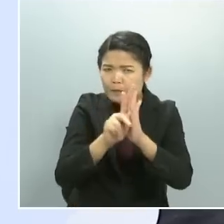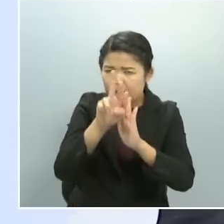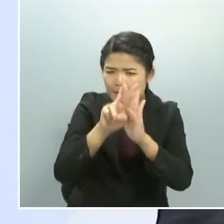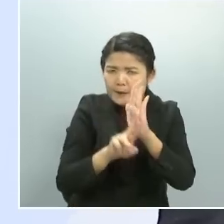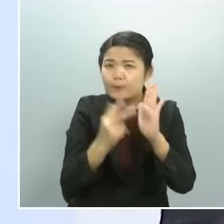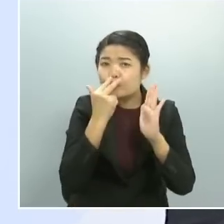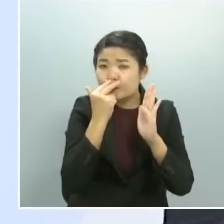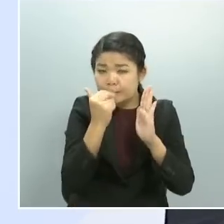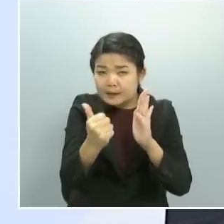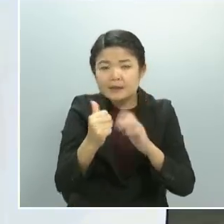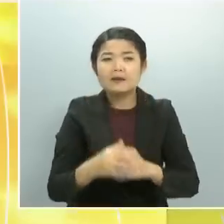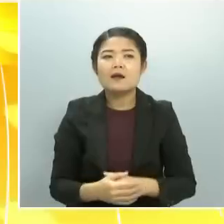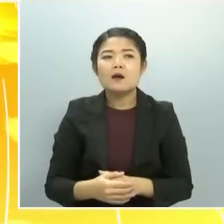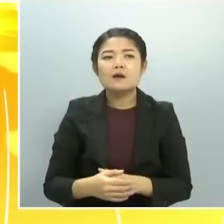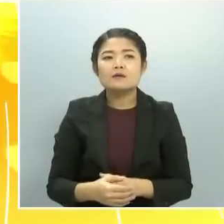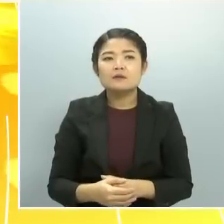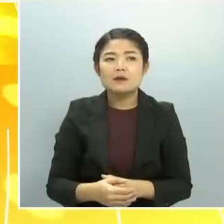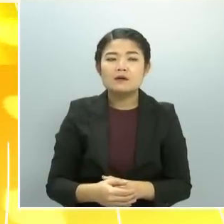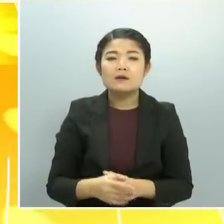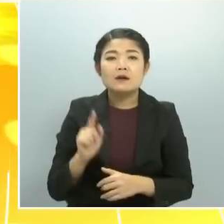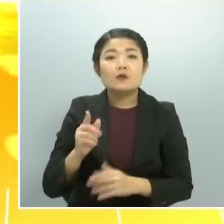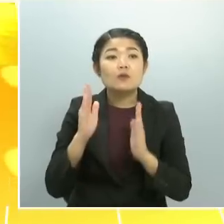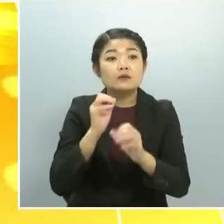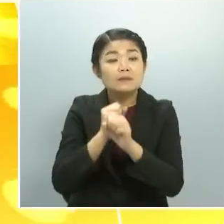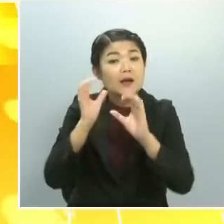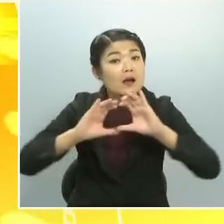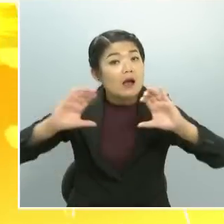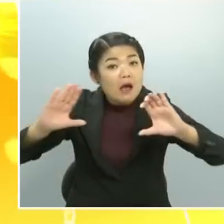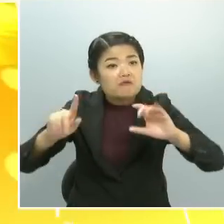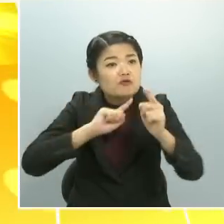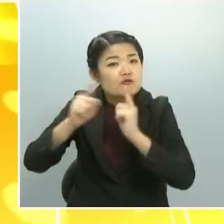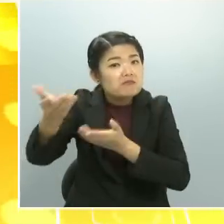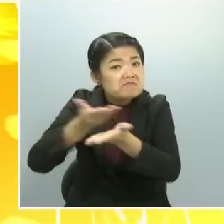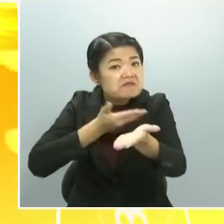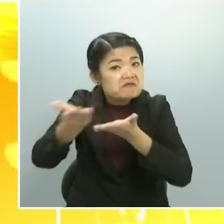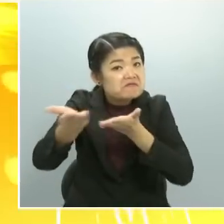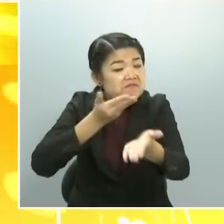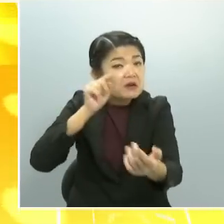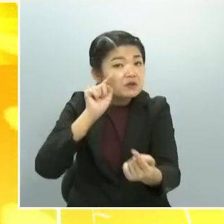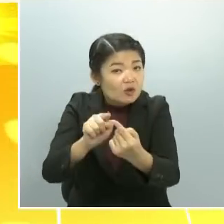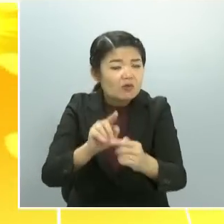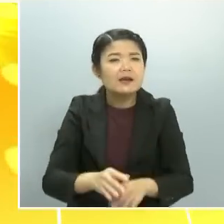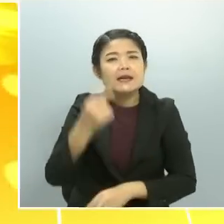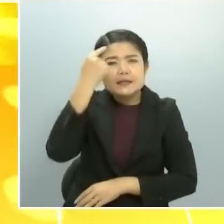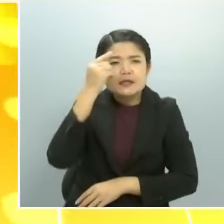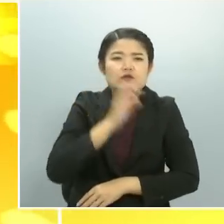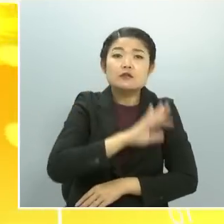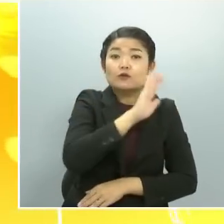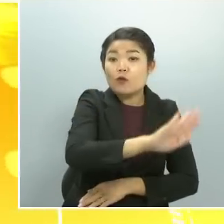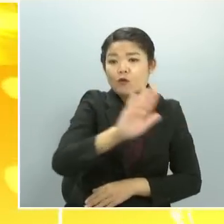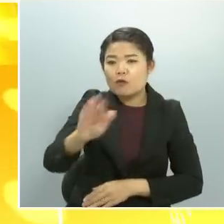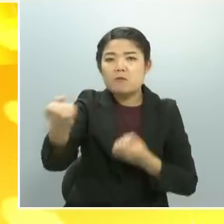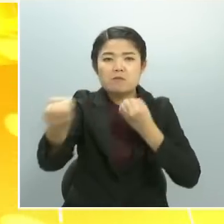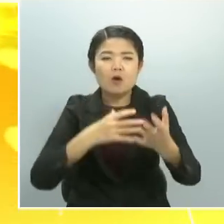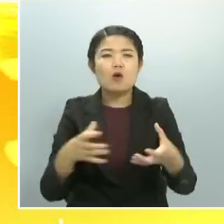ซะก่อนแล้วปรึกษากับพระอาจารย์ประจำถึงความเหมาะสมของการขึ้นค่าจ้างขั้นต่ำและเปิดรับฟังความเห็นที่ทั่วถึงทั้งกลุ่ม